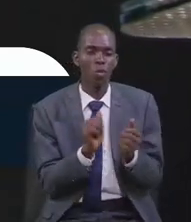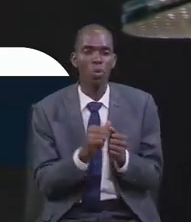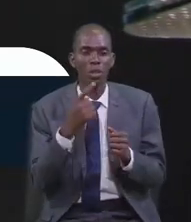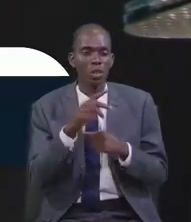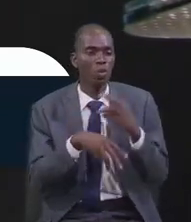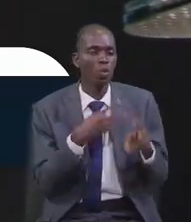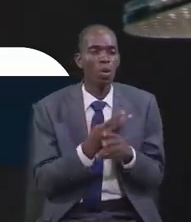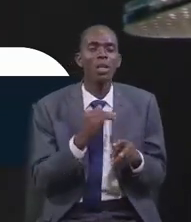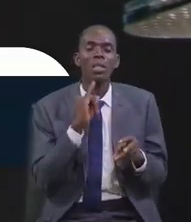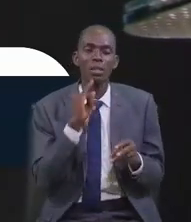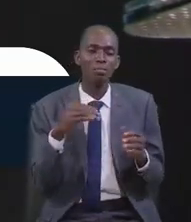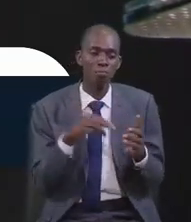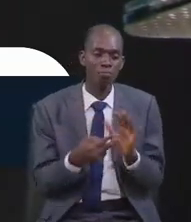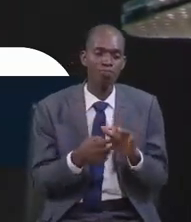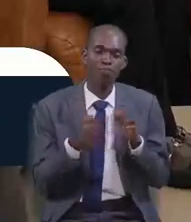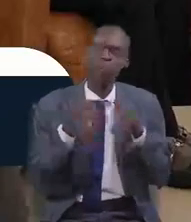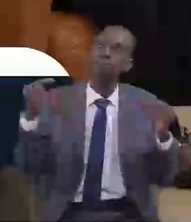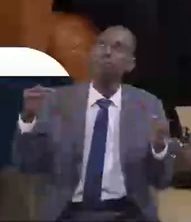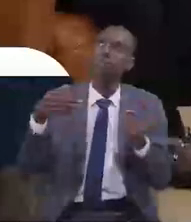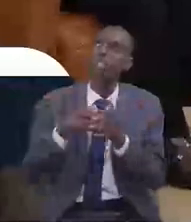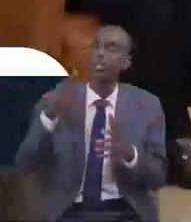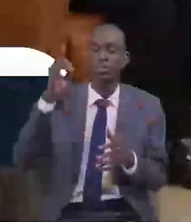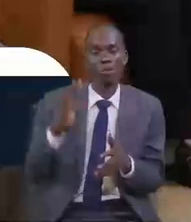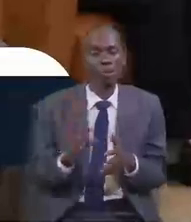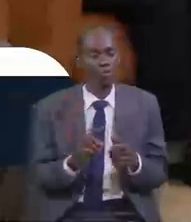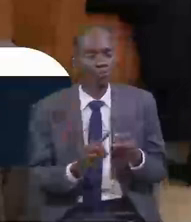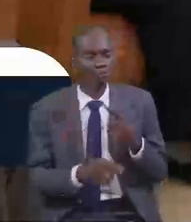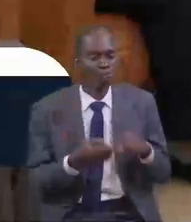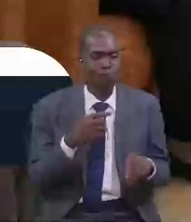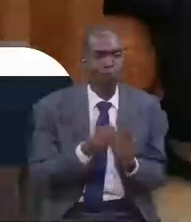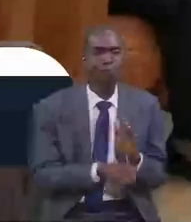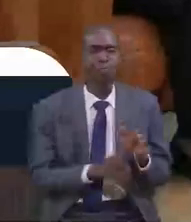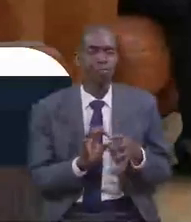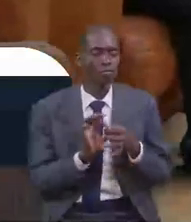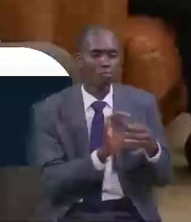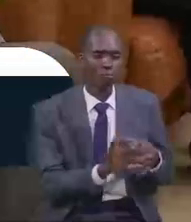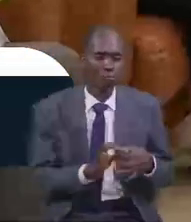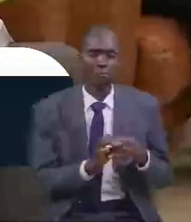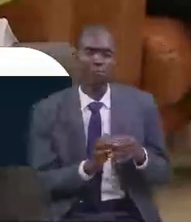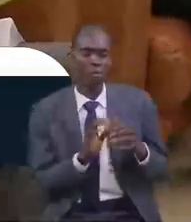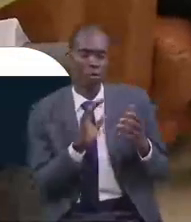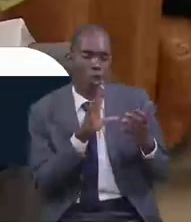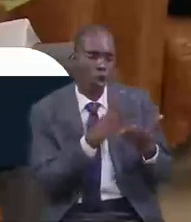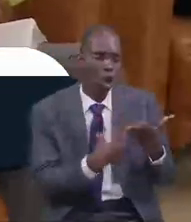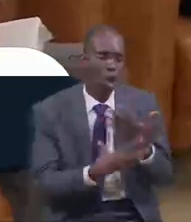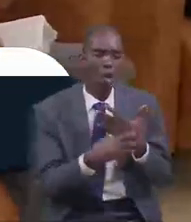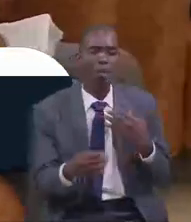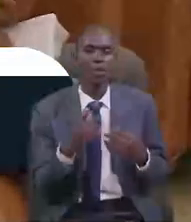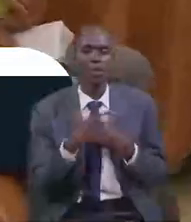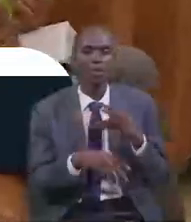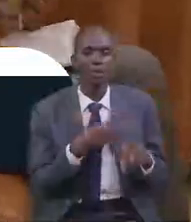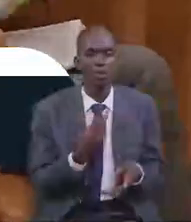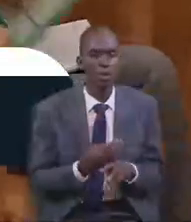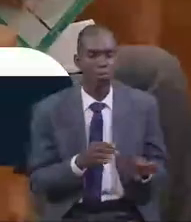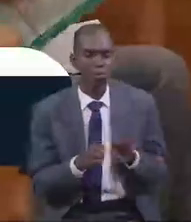Naturel, celui qui n'est pas né de nouveau, celui qui s'habille comme le monde, qui se présente comme le monde, qui boit comme le monde,